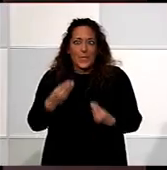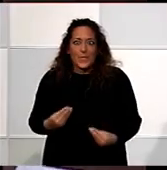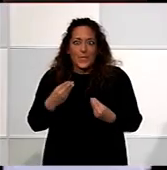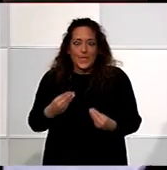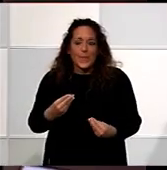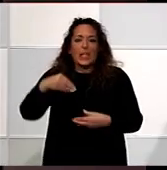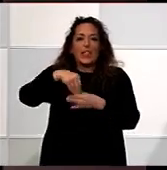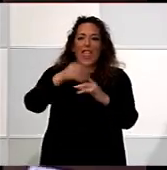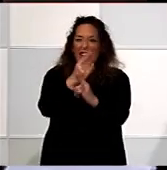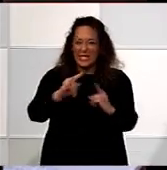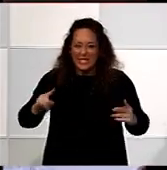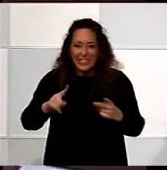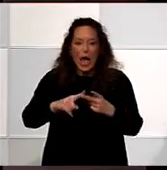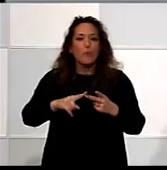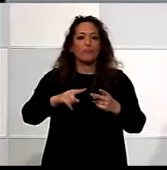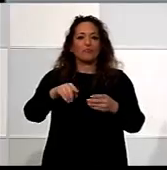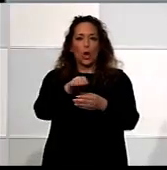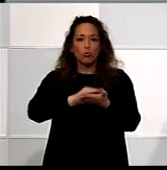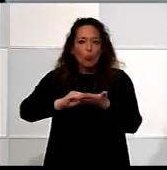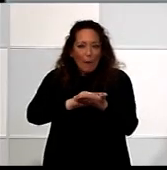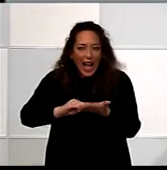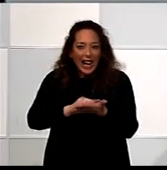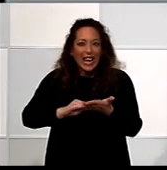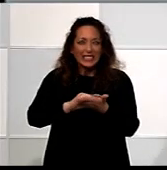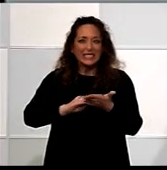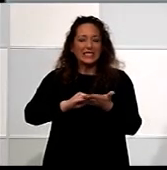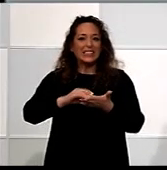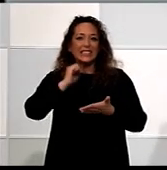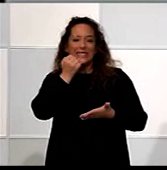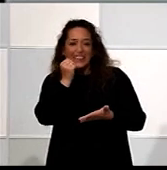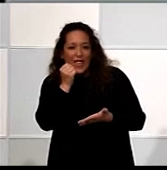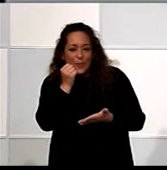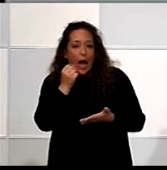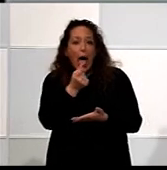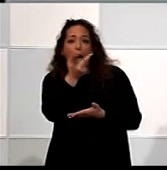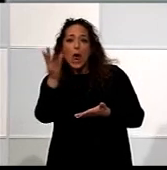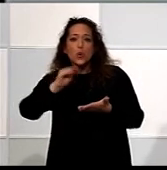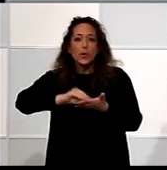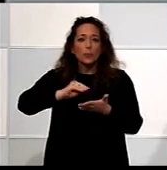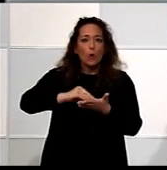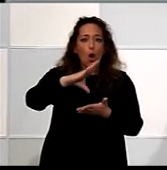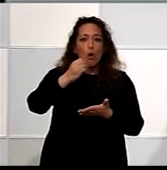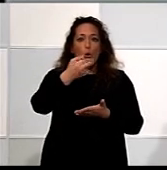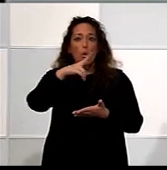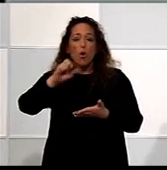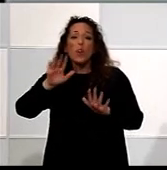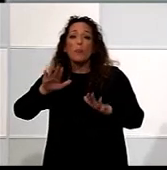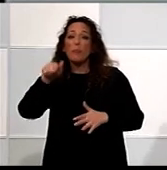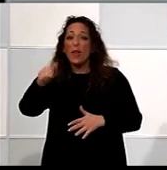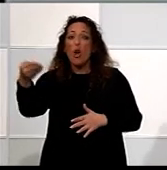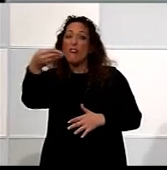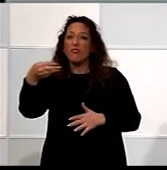enciam, tomàquet, ceba. A vegades hi poso cogombra, però en el Baltasar no li agrada gaire. Vaja, però